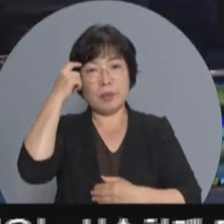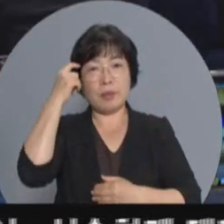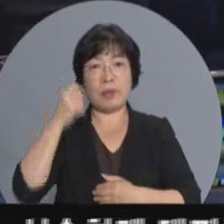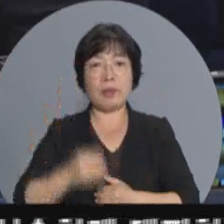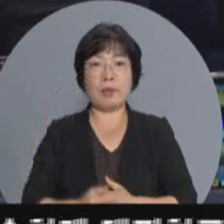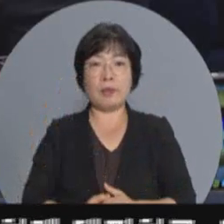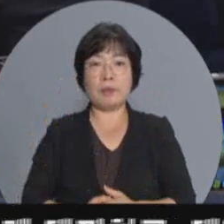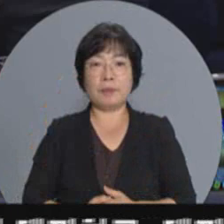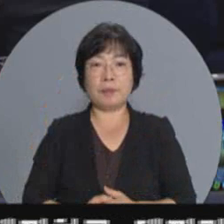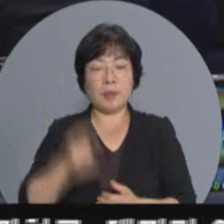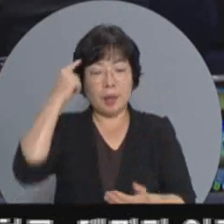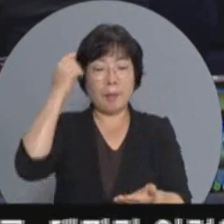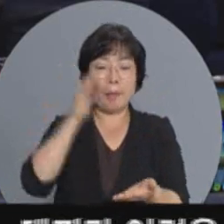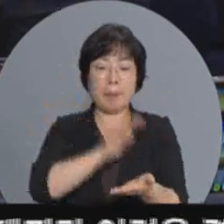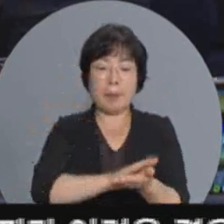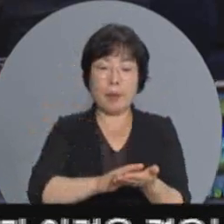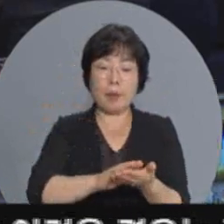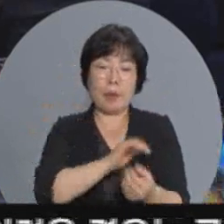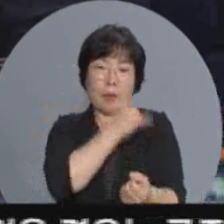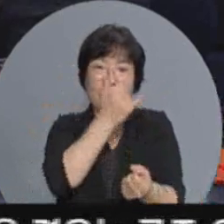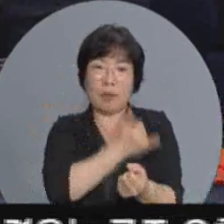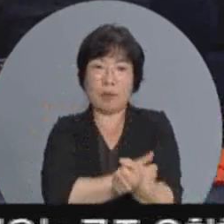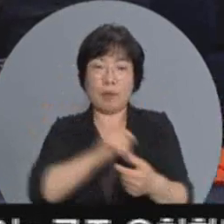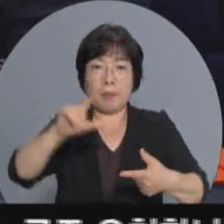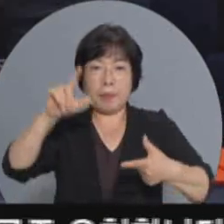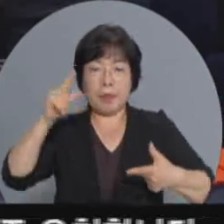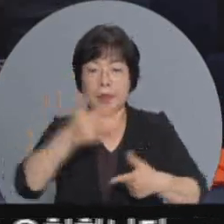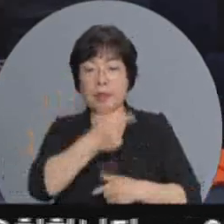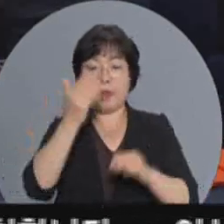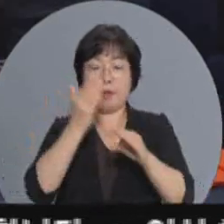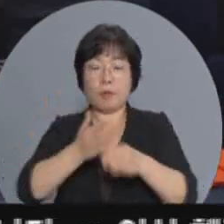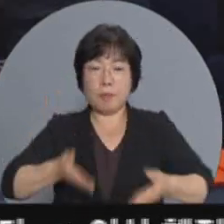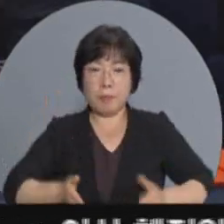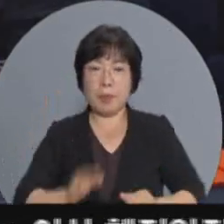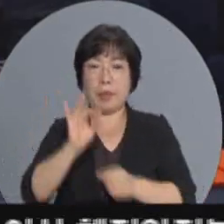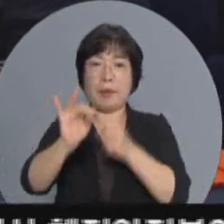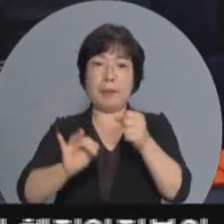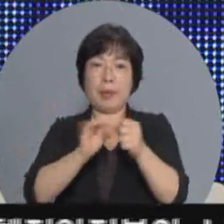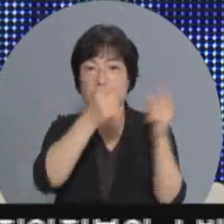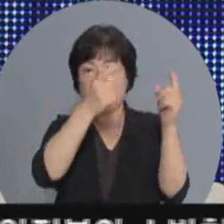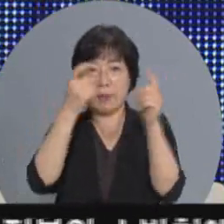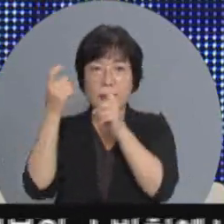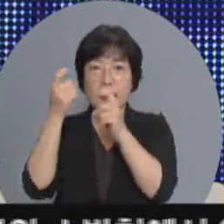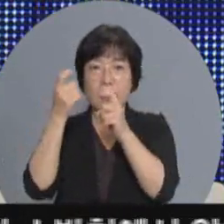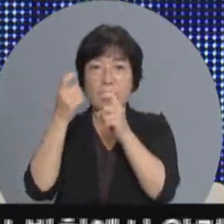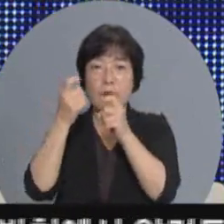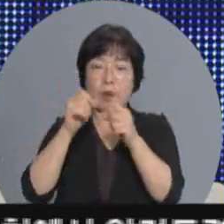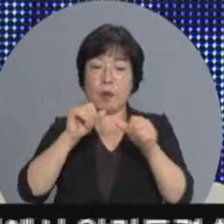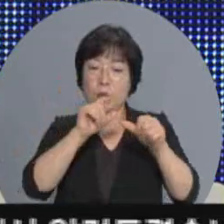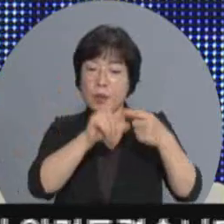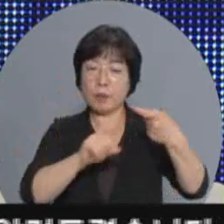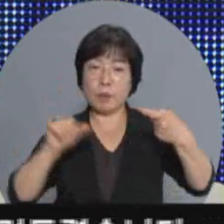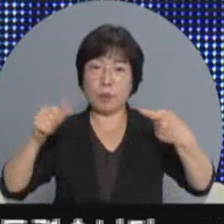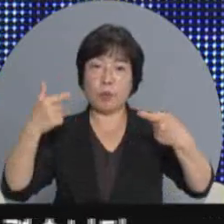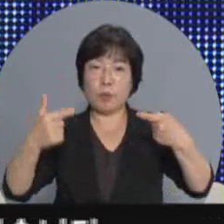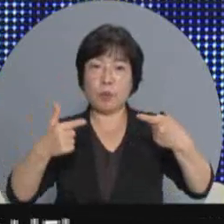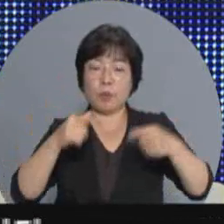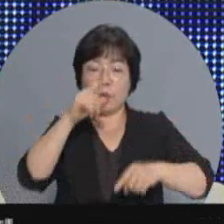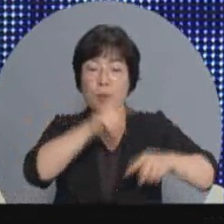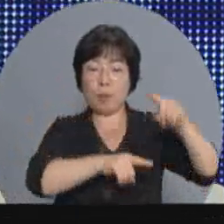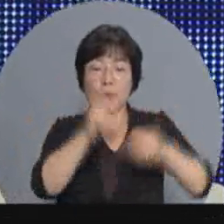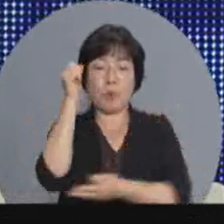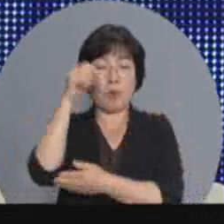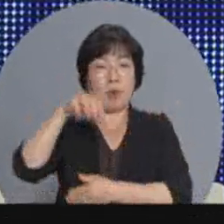나가겠습니다 평화와 인권의 상징이 된 김대중 대통령 탄생 100년 기념 행사가 5일과 6일 이틀 동안 목포와